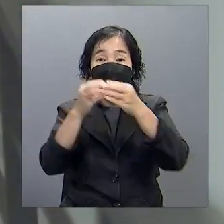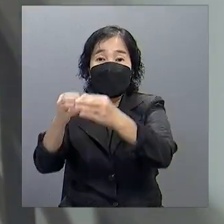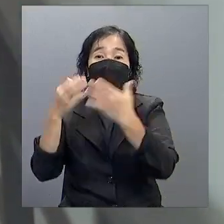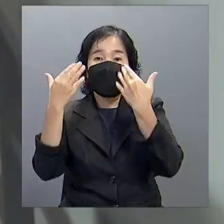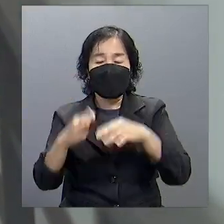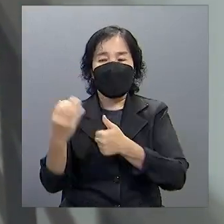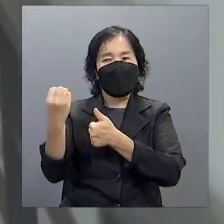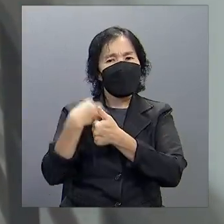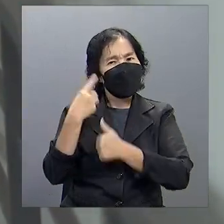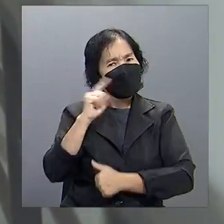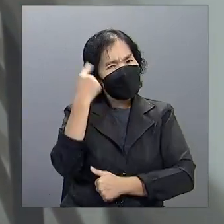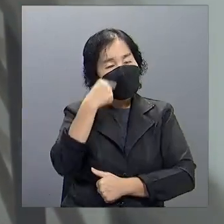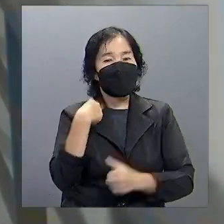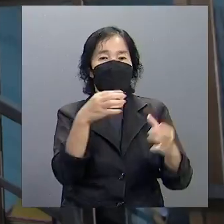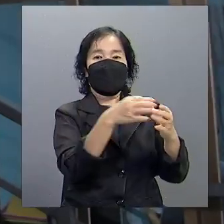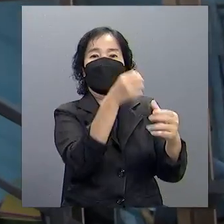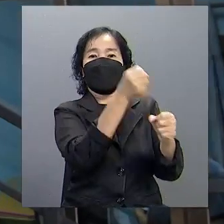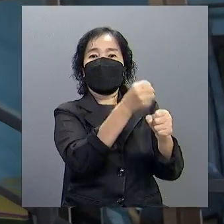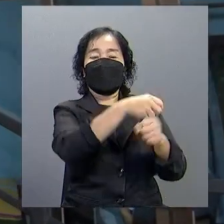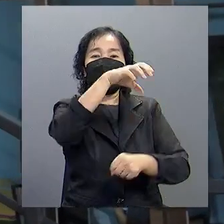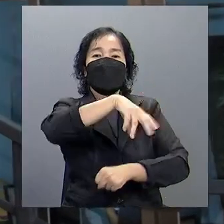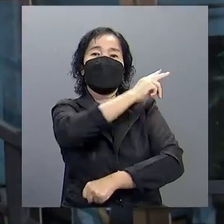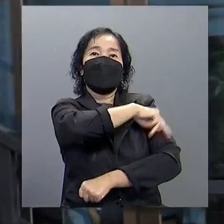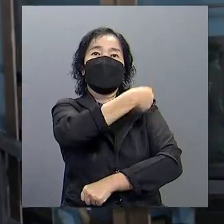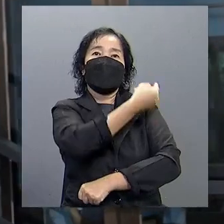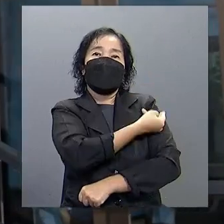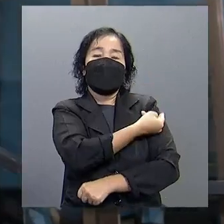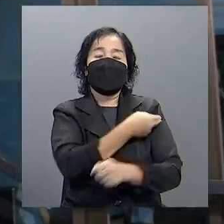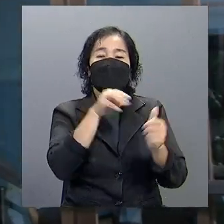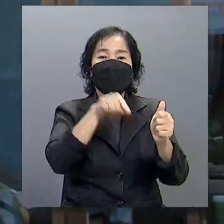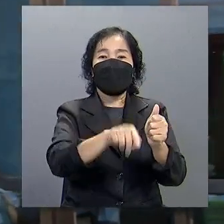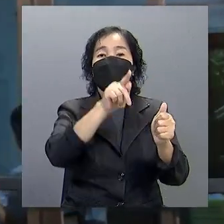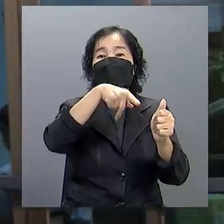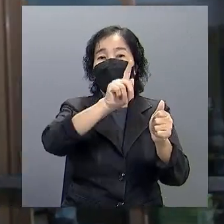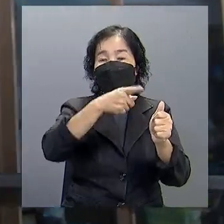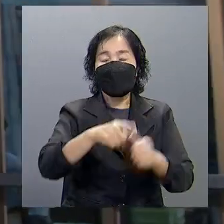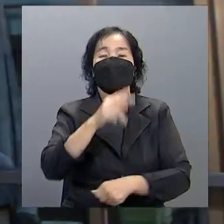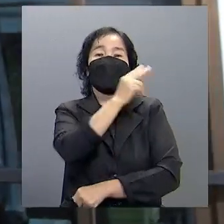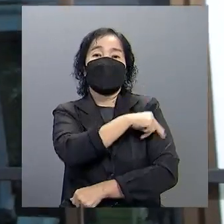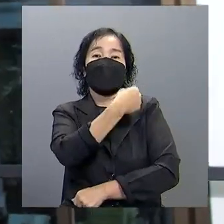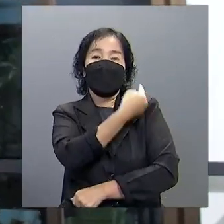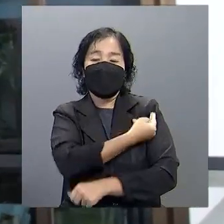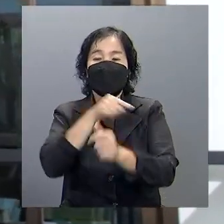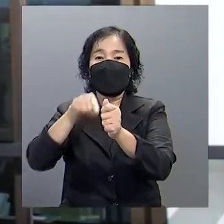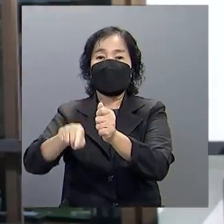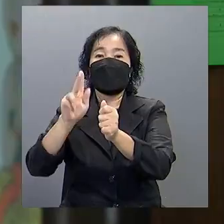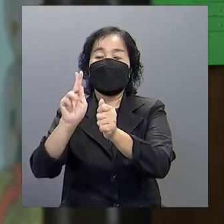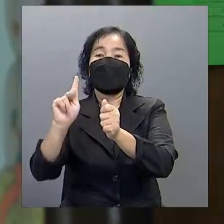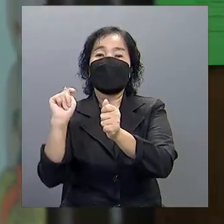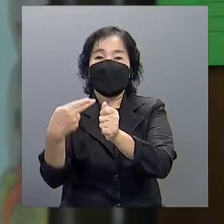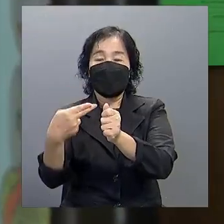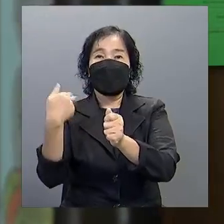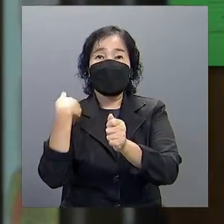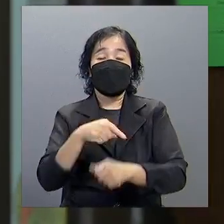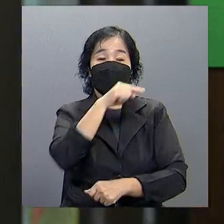กับทีมงานของโรงพยาบาลป่าตองและโรงพยาบาลส่งเสริมสุขภาพตำบลกระทู้ซึ่งในยามปกติ2ทีมนี้ก็